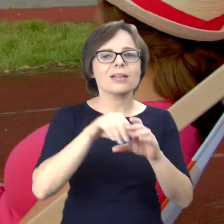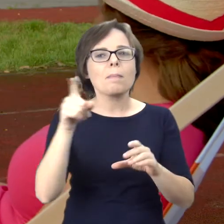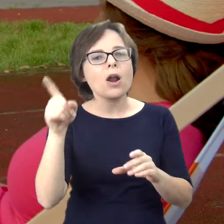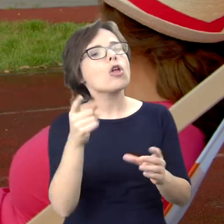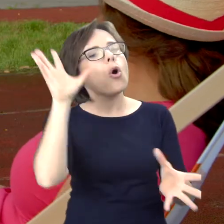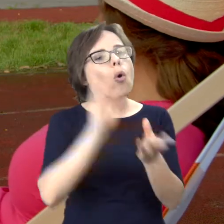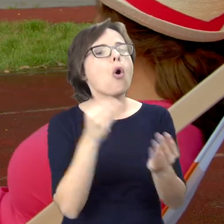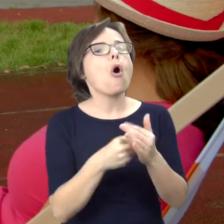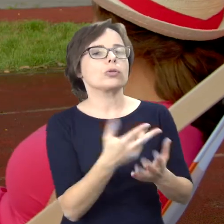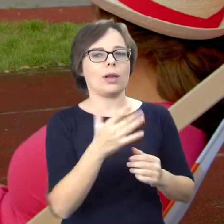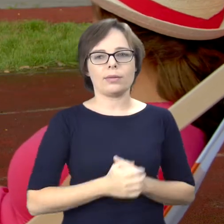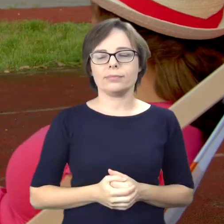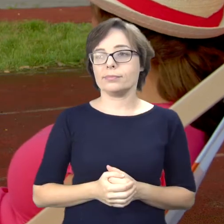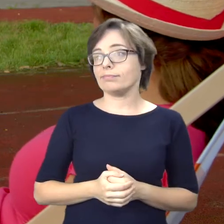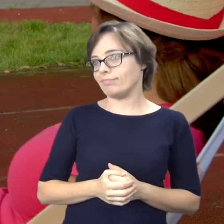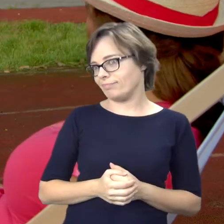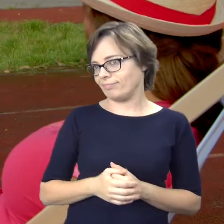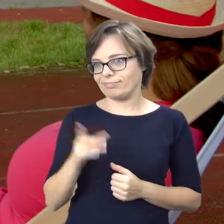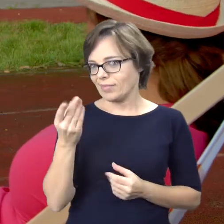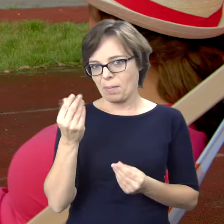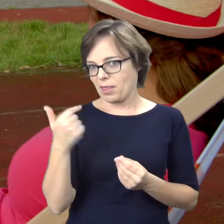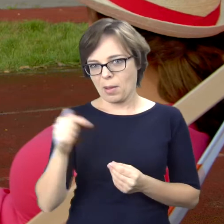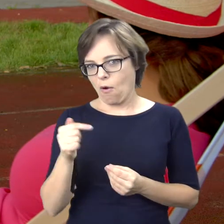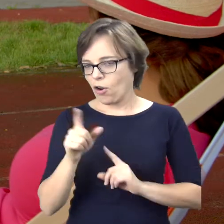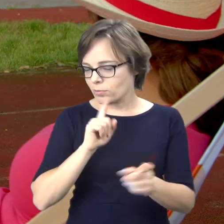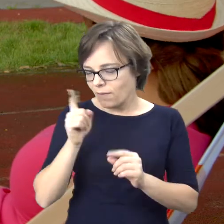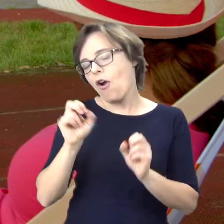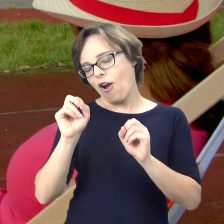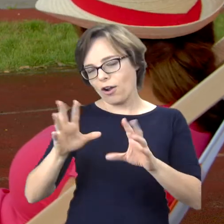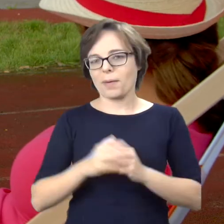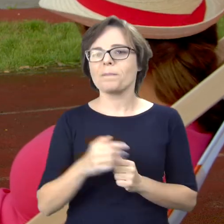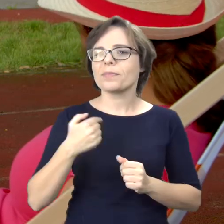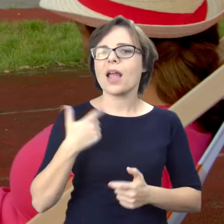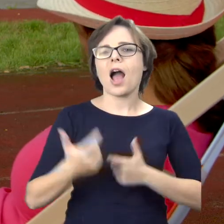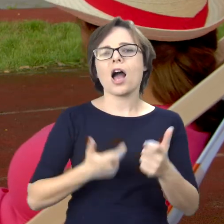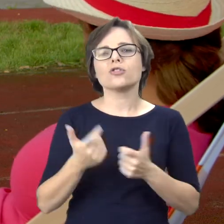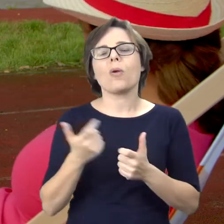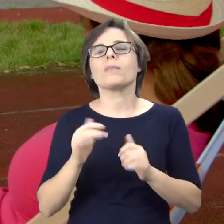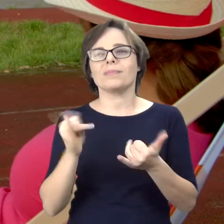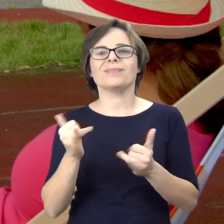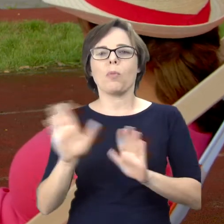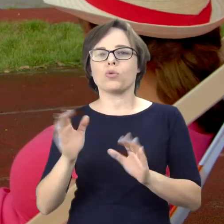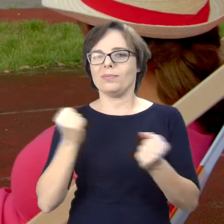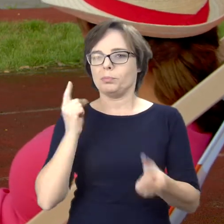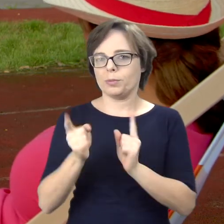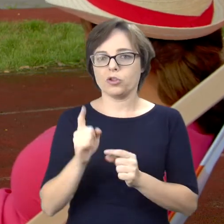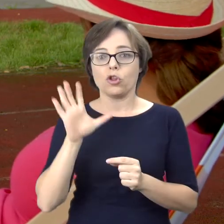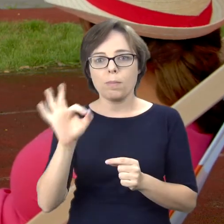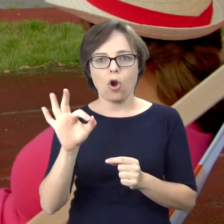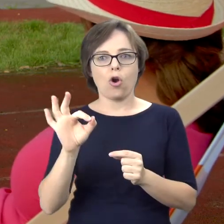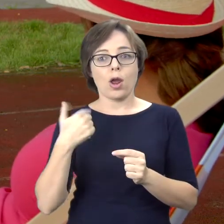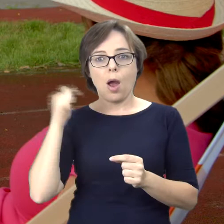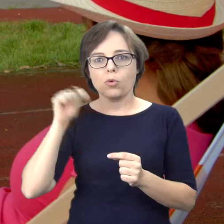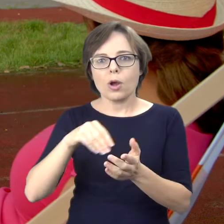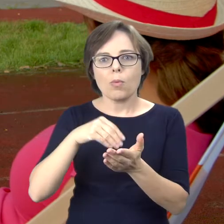wygląda finansowo? Dżentelmeni o kasie nie gadają, no ale okej. Okay. Wiesz co, no, ja to zrobiłem w trybie takim mocno przyspieszonym, bo wiesz, ceny biletów, które ja